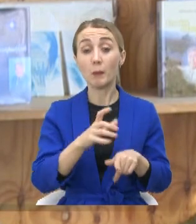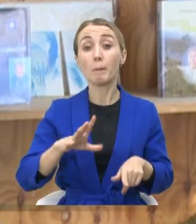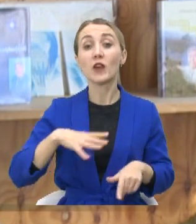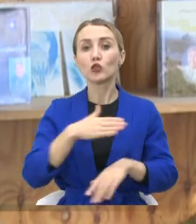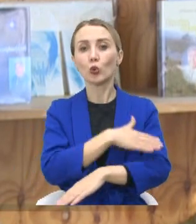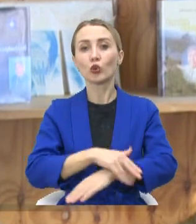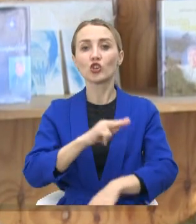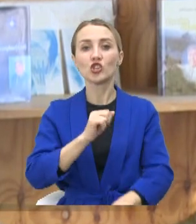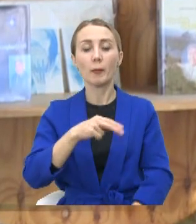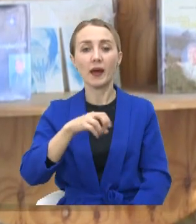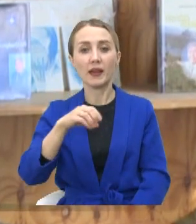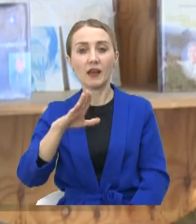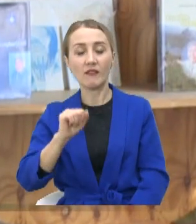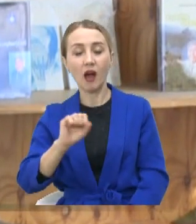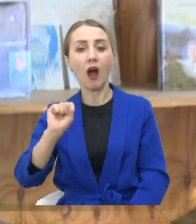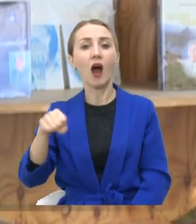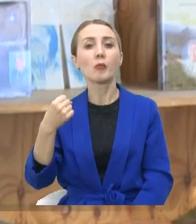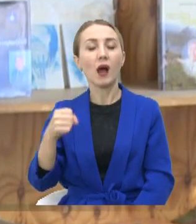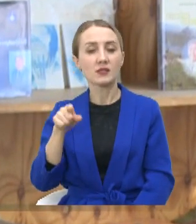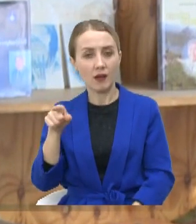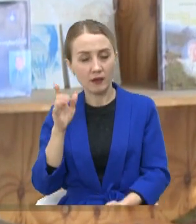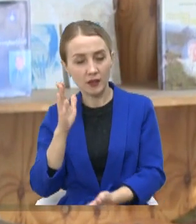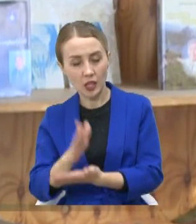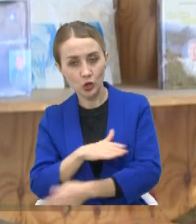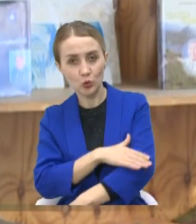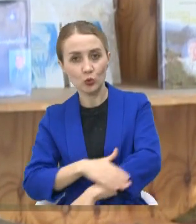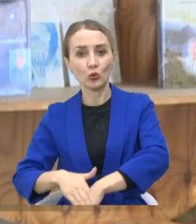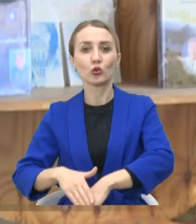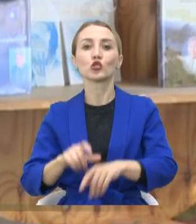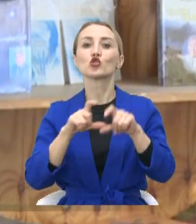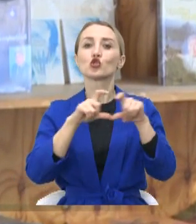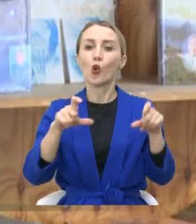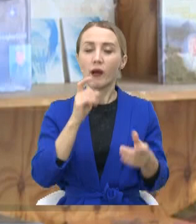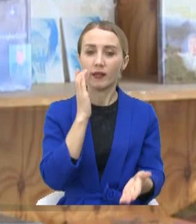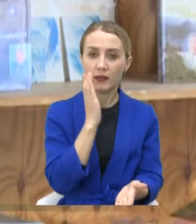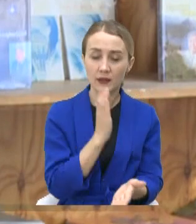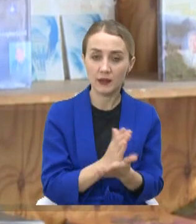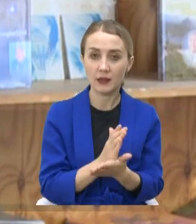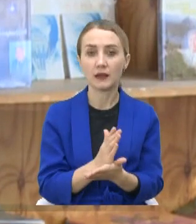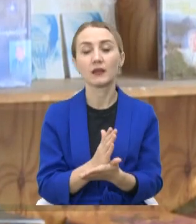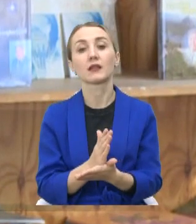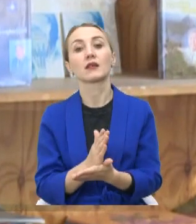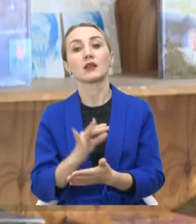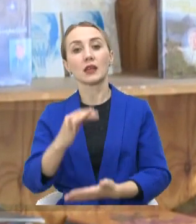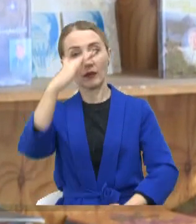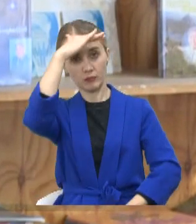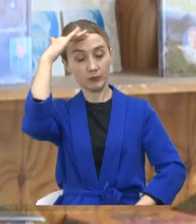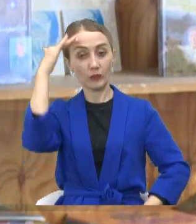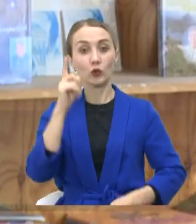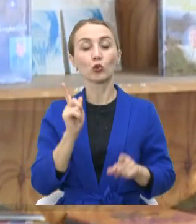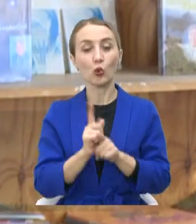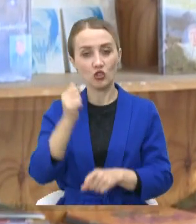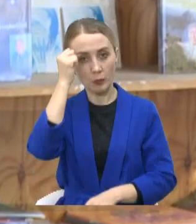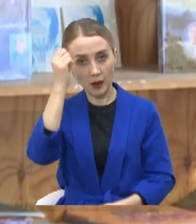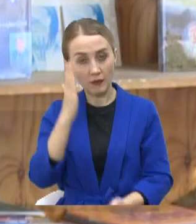есть улицы в городе Атбасар и в селе Шортанды. Есть школа имени Канайби, есть сельский округ, есть бюст. Теперь проблема в том, что в своем